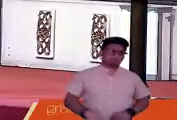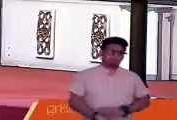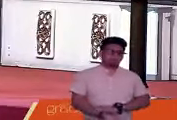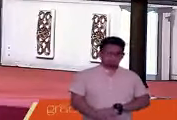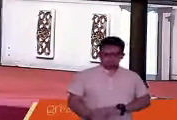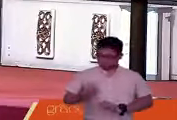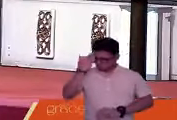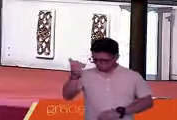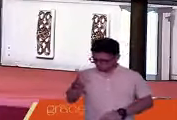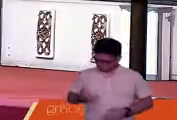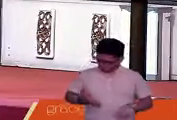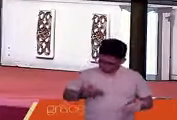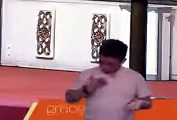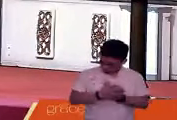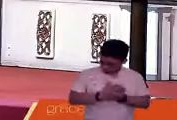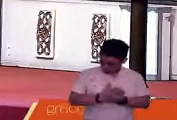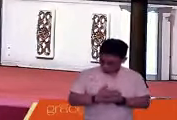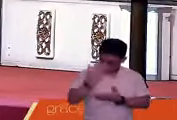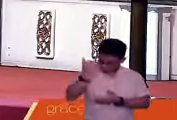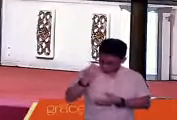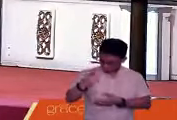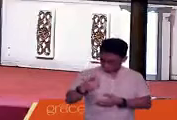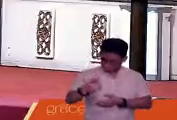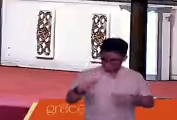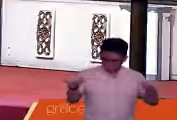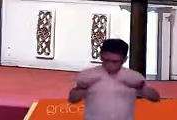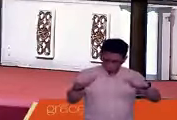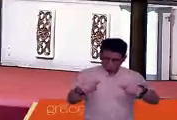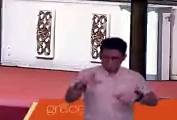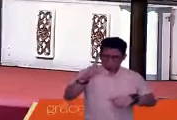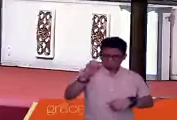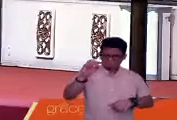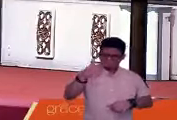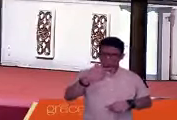nga nung ari-ari man mong ramang kag-iro, mga kaigsunan, di nakambalik.